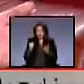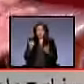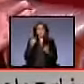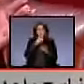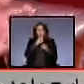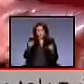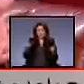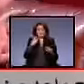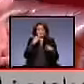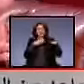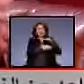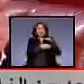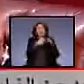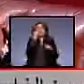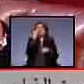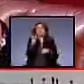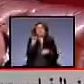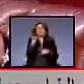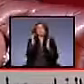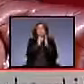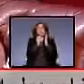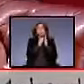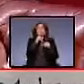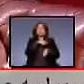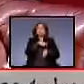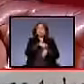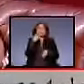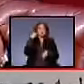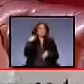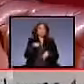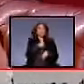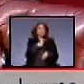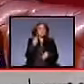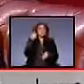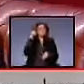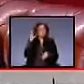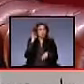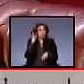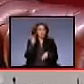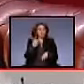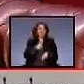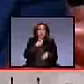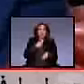45 يوم يكشفوا عليه بحيث ان الدكتور يقدر يحدد اذا كان مرض عقلي ام نفسي.